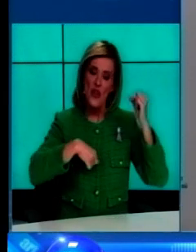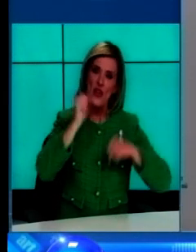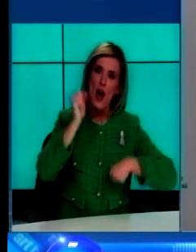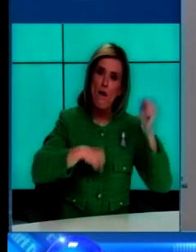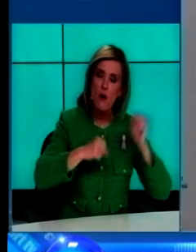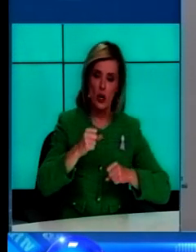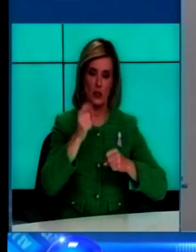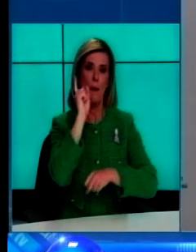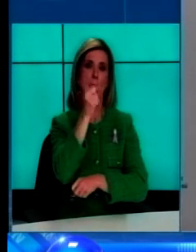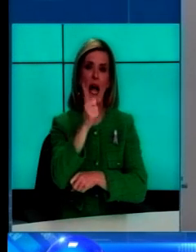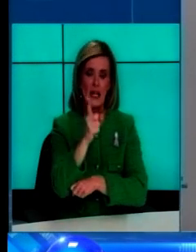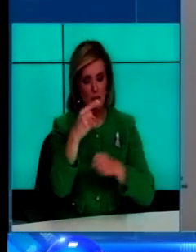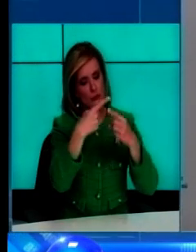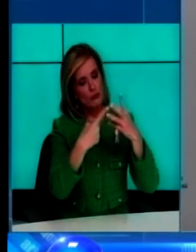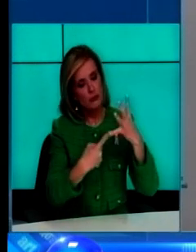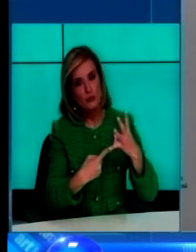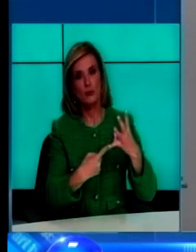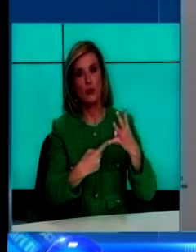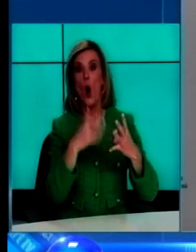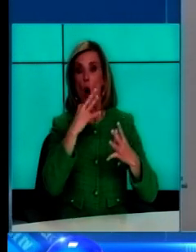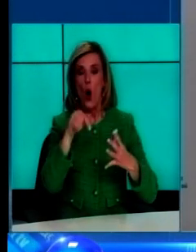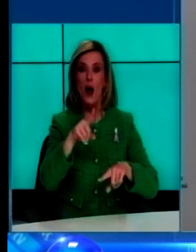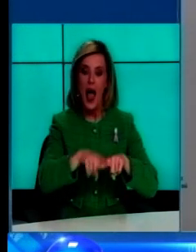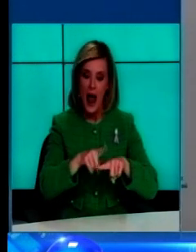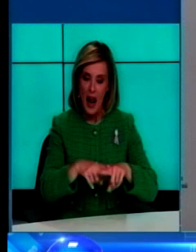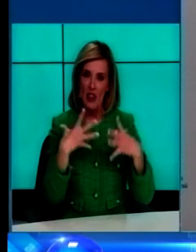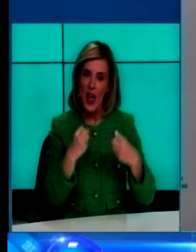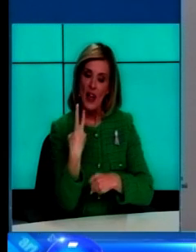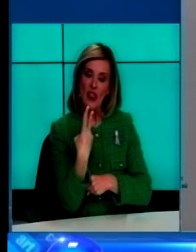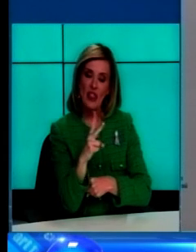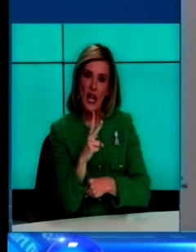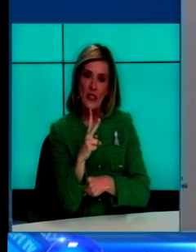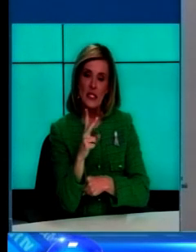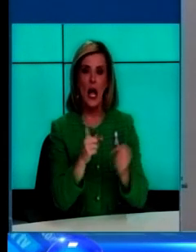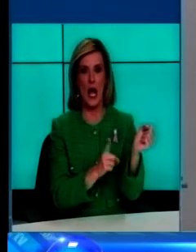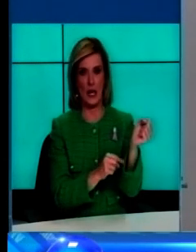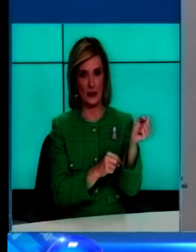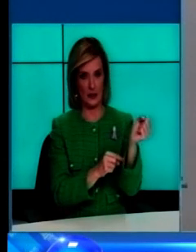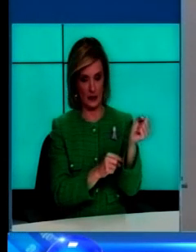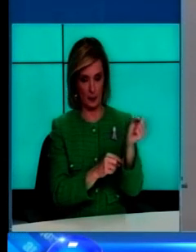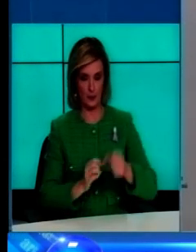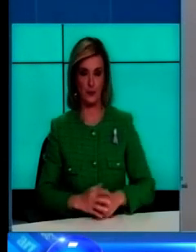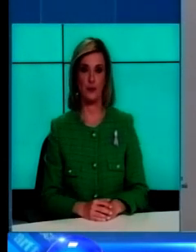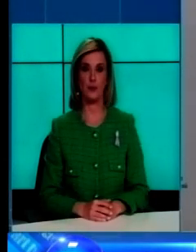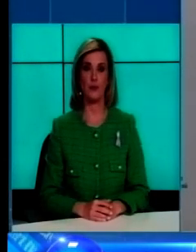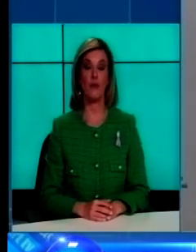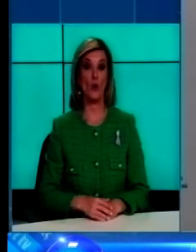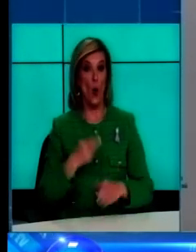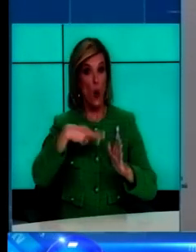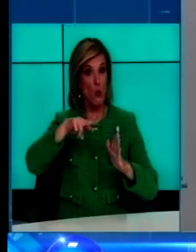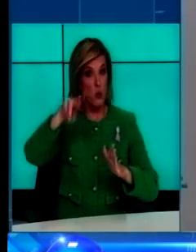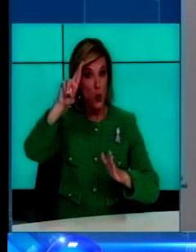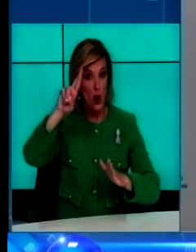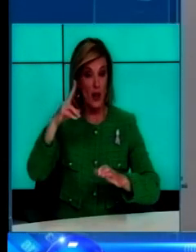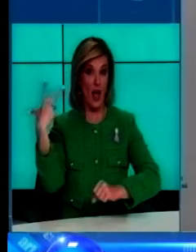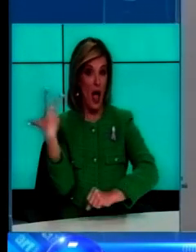και την αποτελεσματικότητά του. Και να γίνω πιο συγκεκριμένος. Όσο αυξάνει η εμβολιαστική κάλυψη σε έναν πληθυσμό,